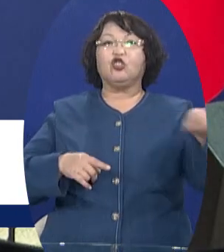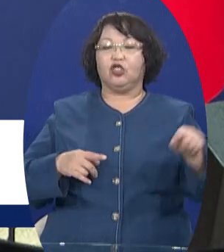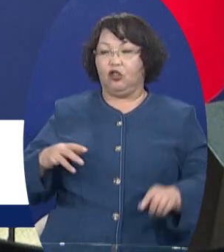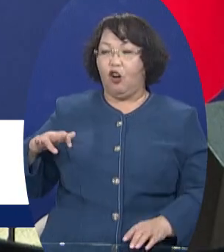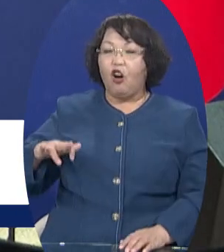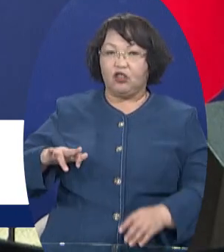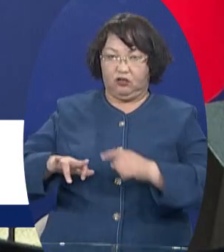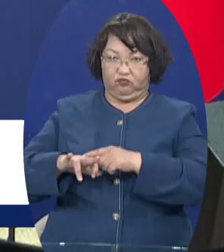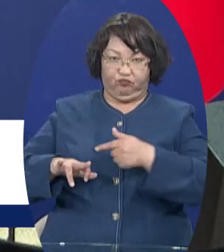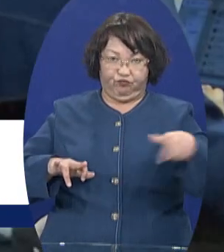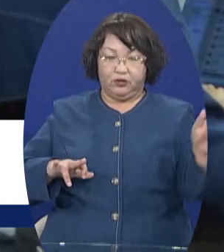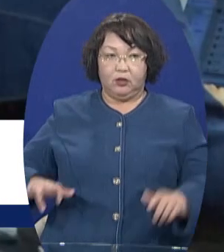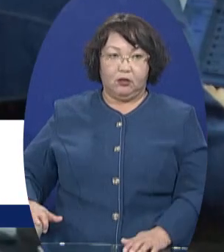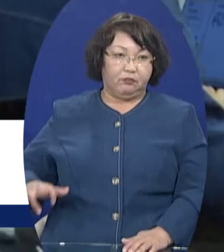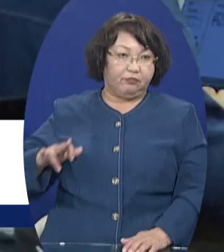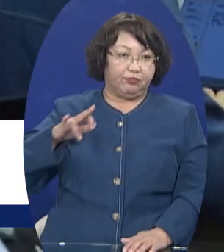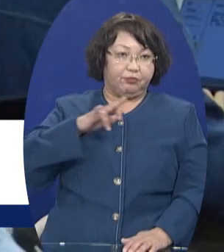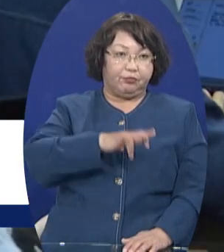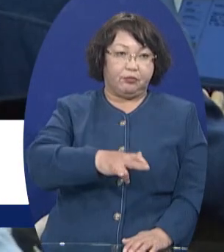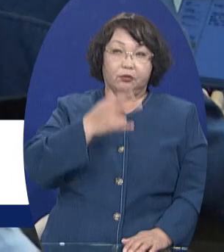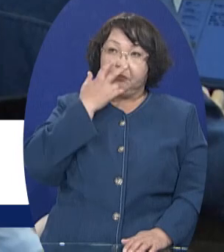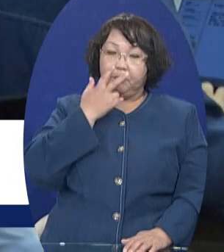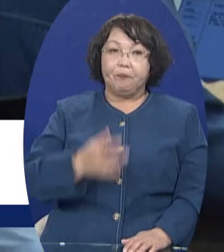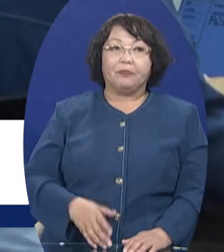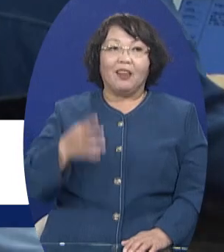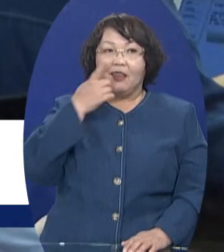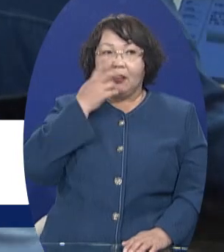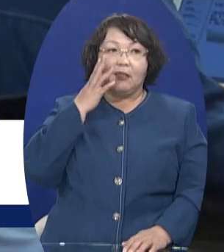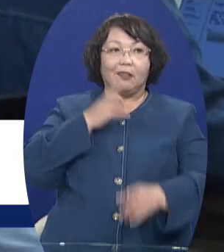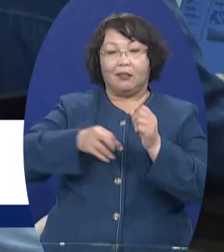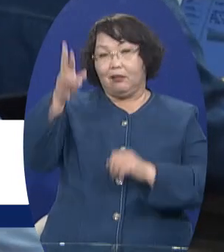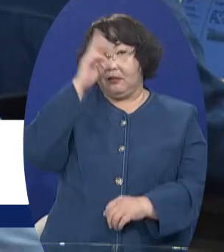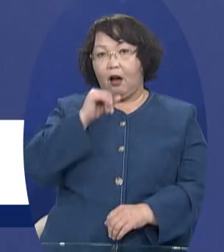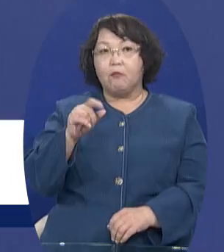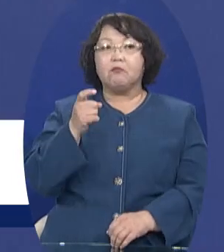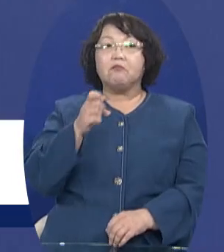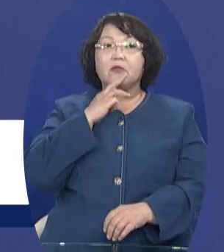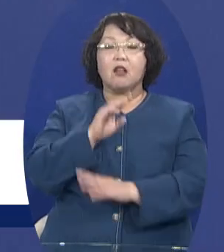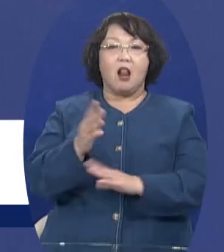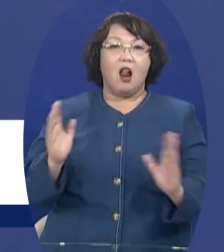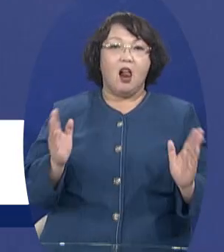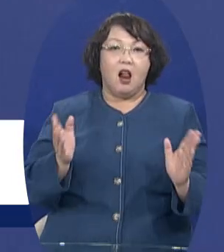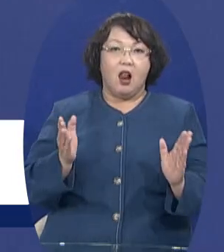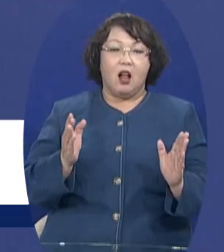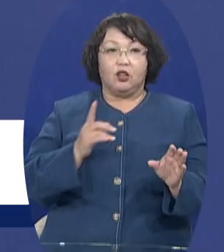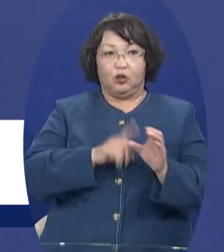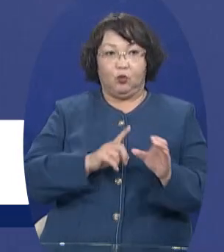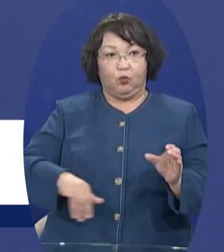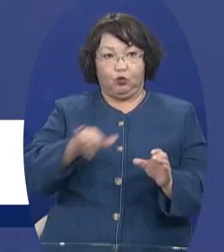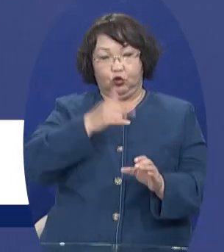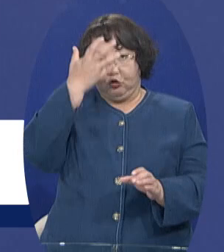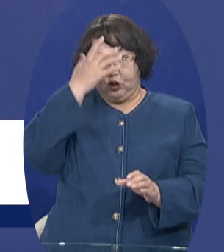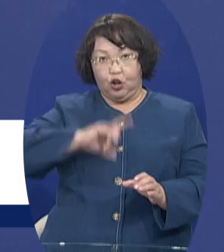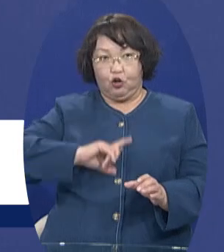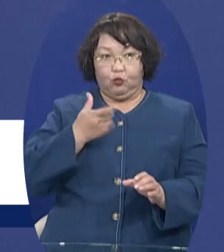Даваагарагт болсон хэвлэлийн баг хурлын үеэр Хятадын гадаад харилцааны яамны хэвлэлийн төлөөлөгч Ван Вэнбин хэлэхдээ Бээжин Умардын төрийн өмчөт Air